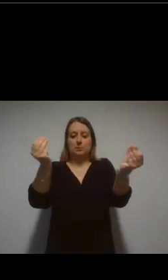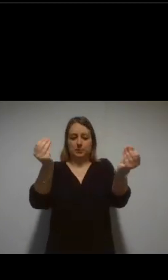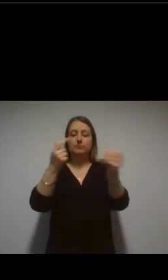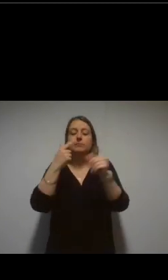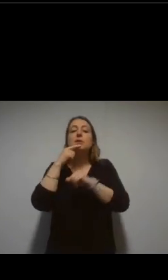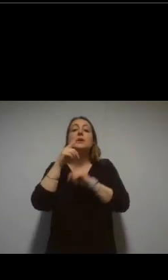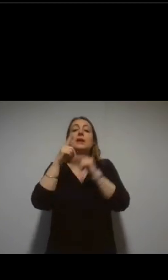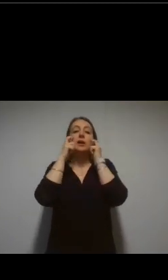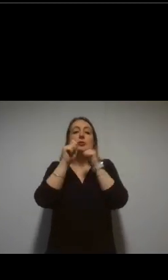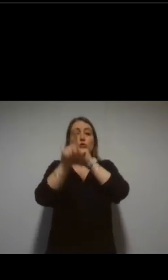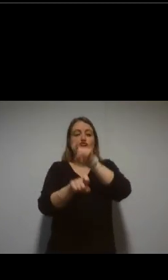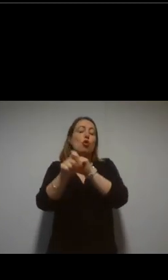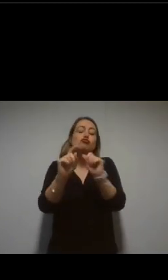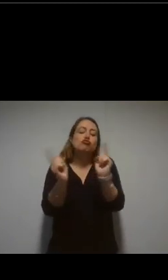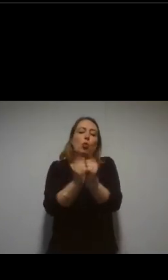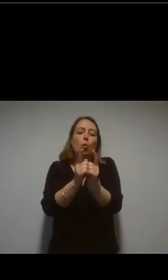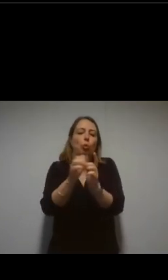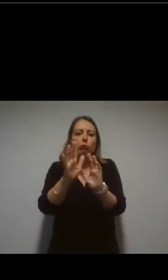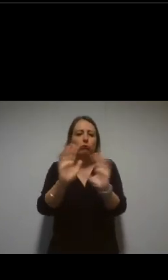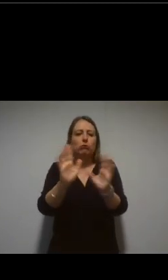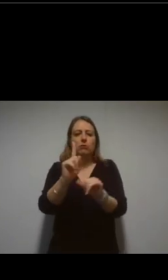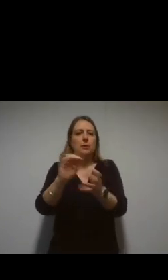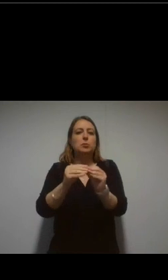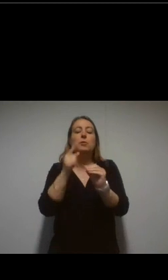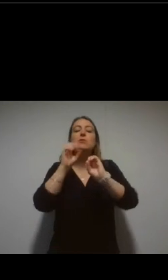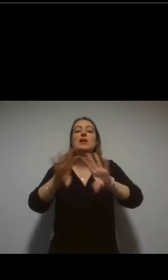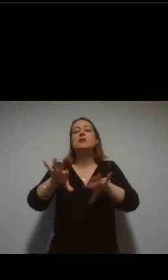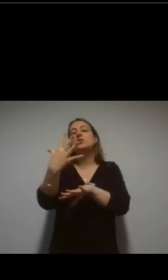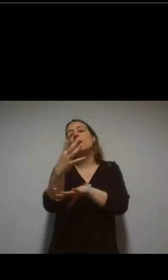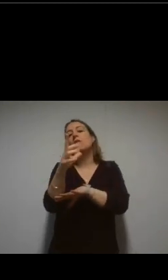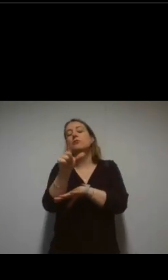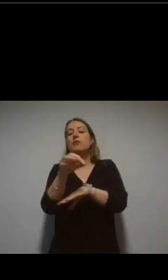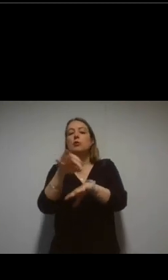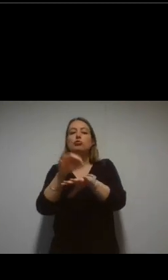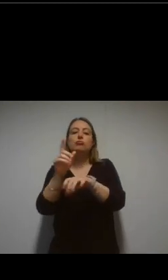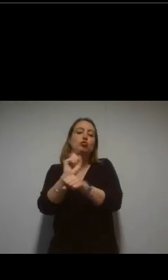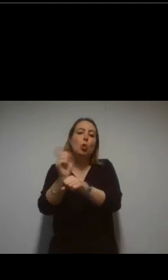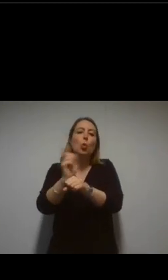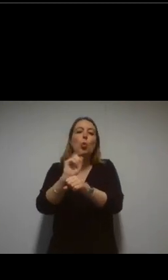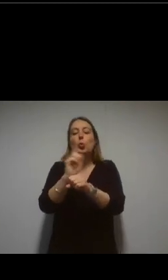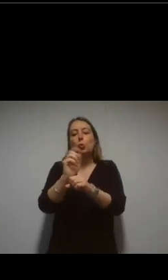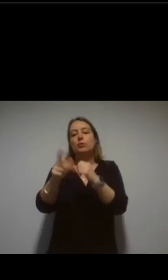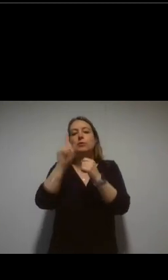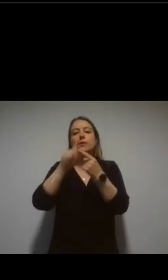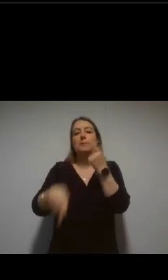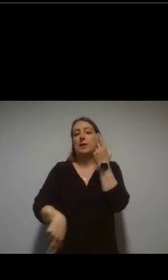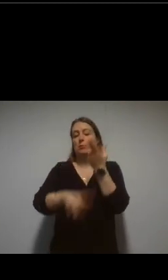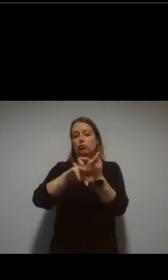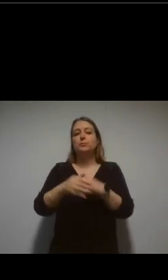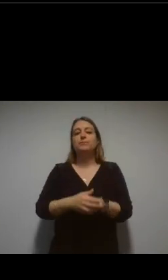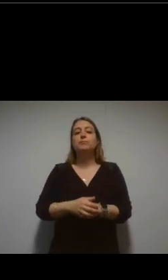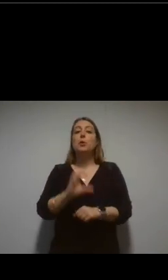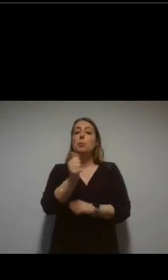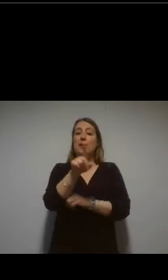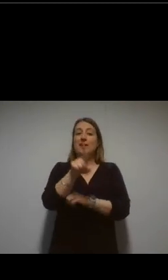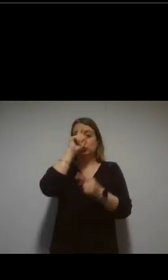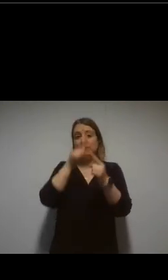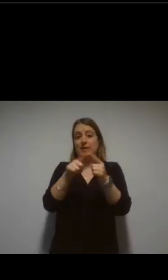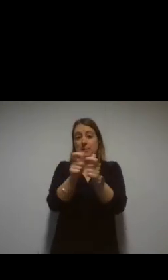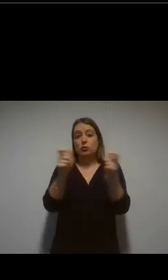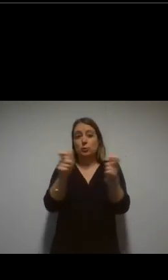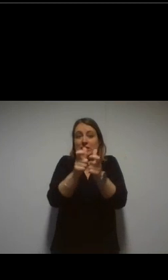quelques secondes. Je vais vous laisser 15 à 20 secondes pour répondre. Et le premier sondage concerne la taille de votre entreprise. Attention, je